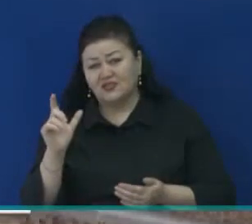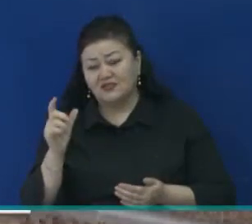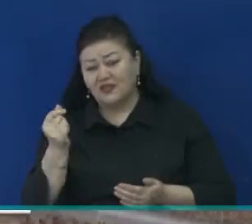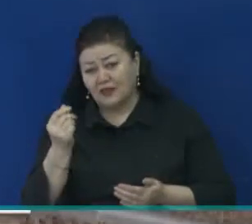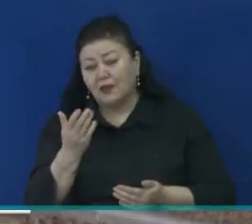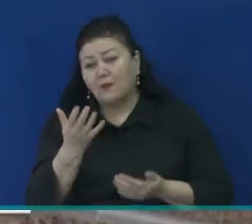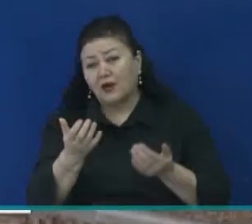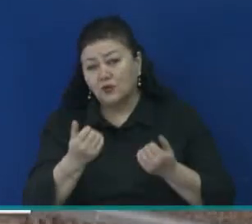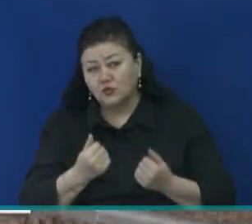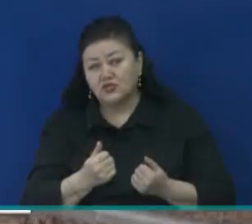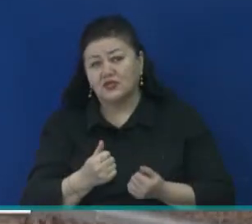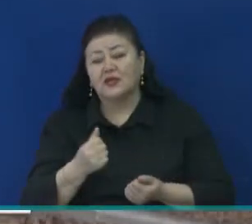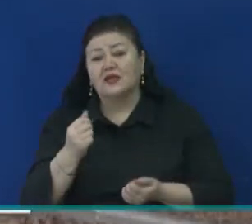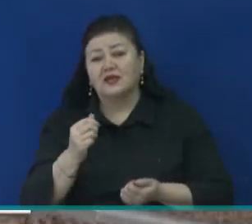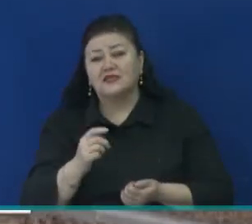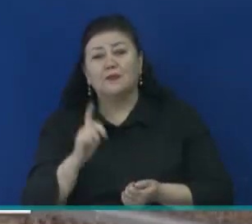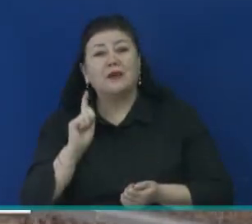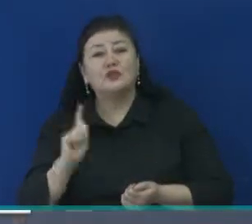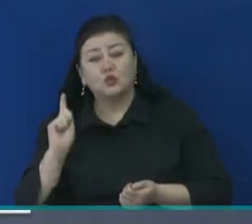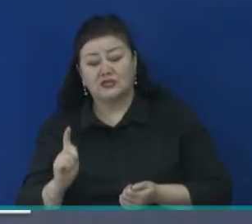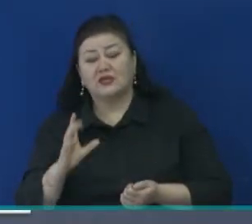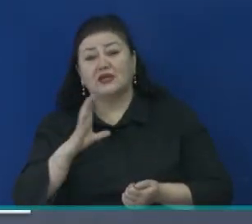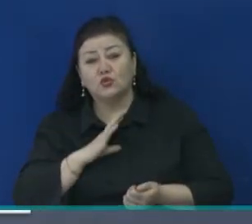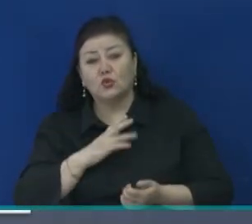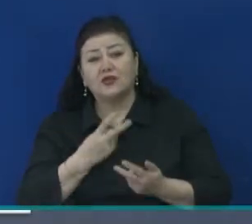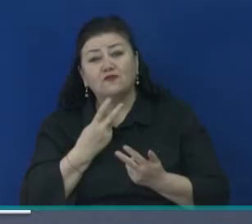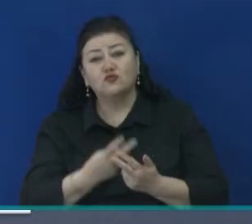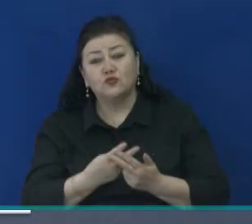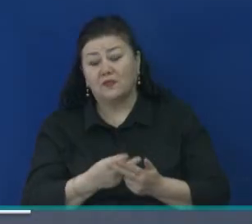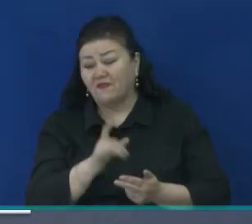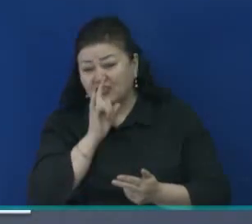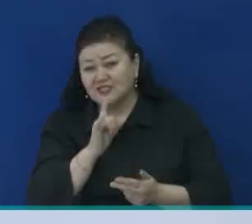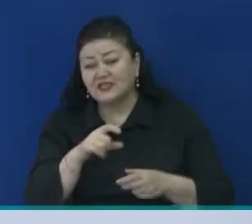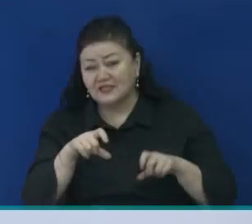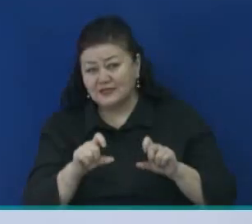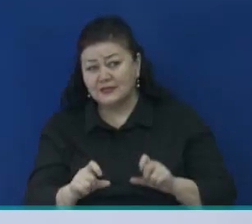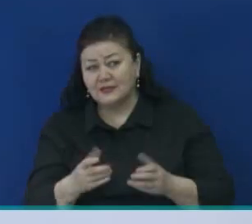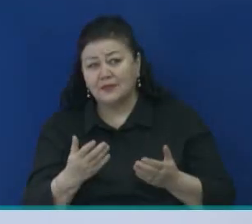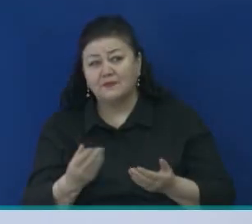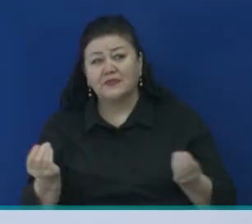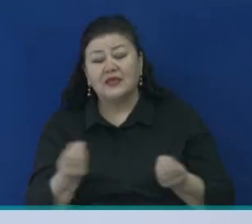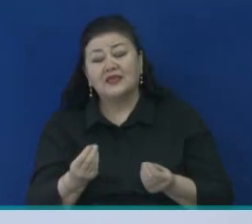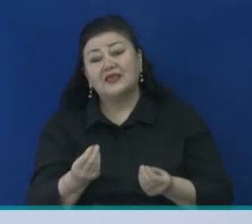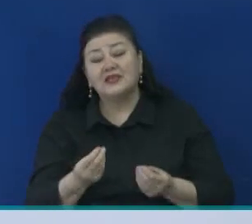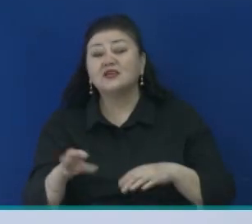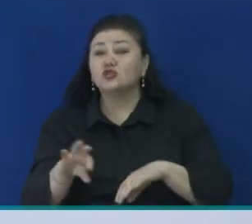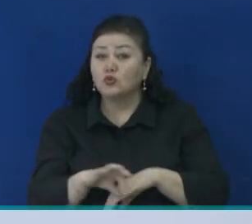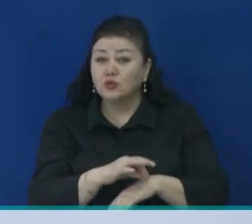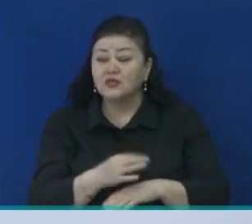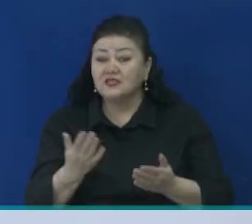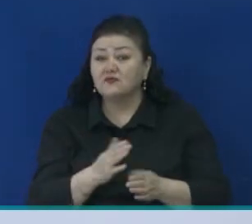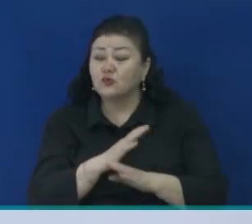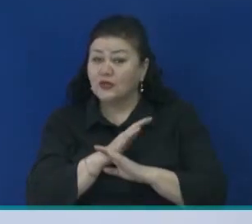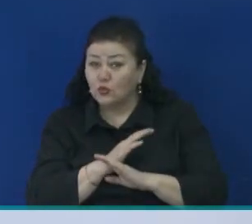ретінде алады. Ұлы Отан соғысының 119 қайтыс болған мүгедектігі бар азаматтардың жұбайларына немесе жеңілдіктері бойынша Ұлы